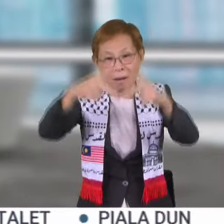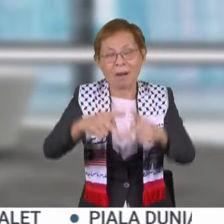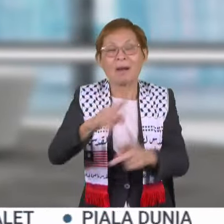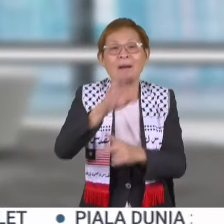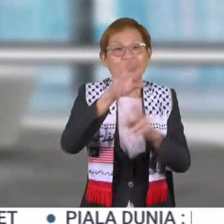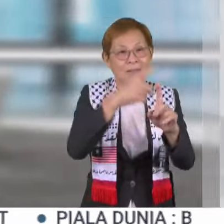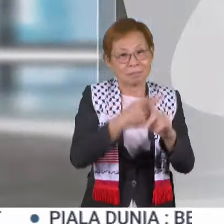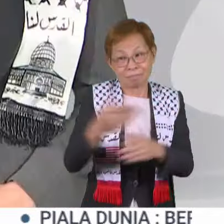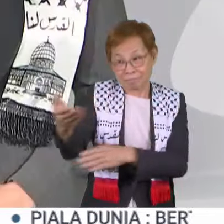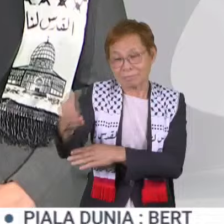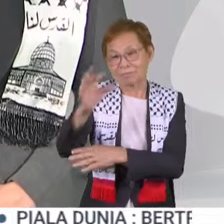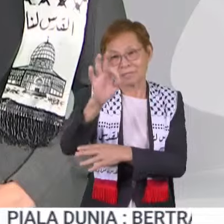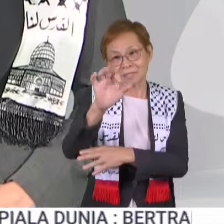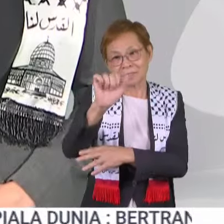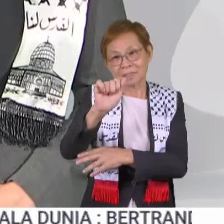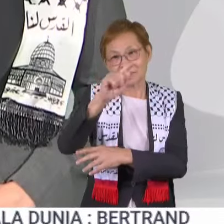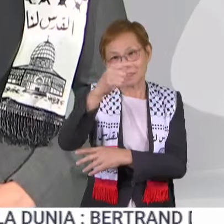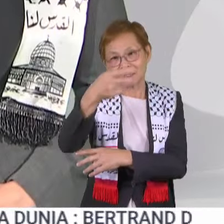silakan